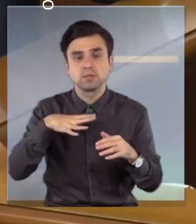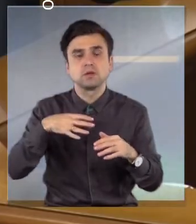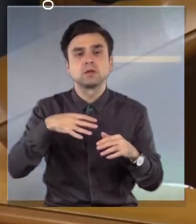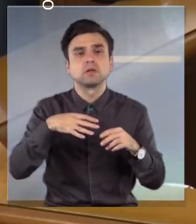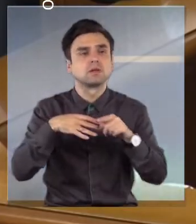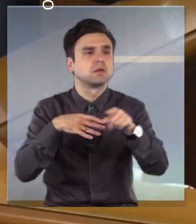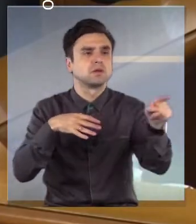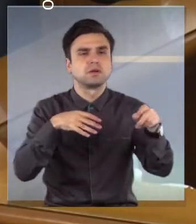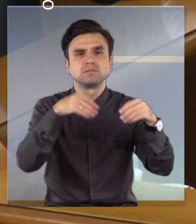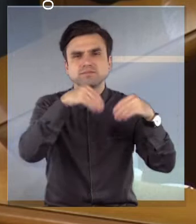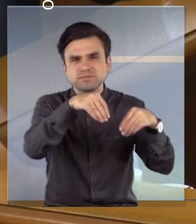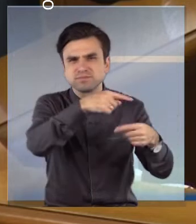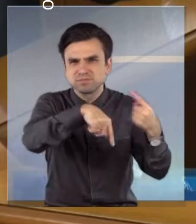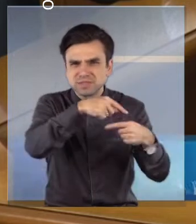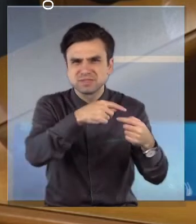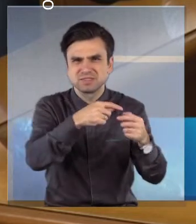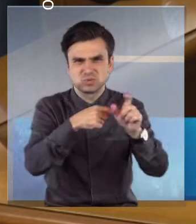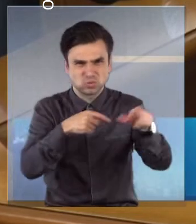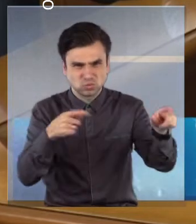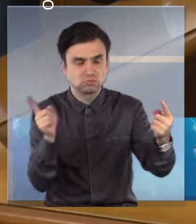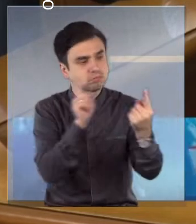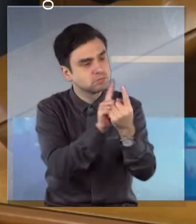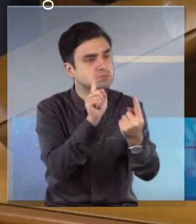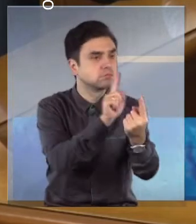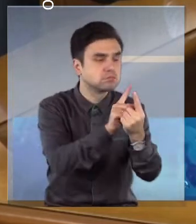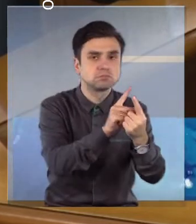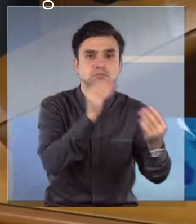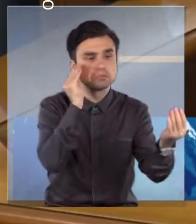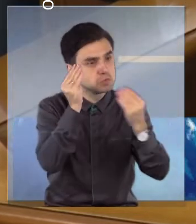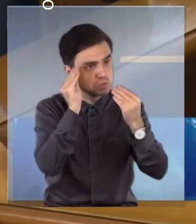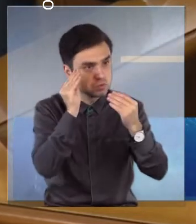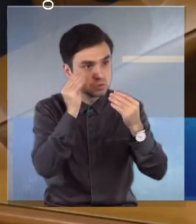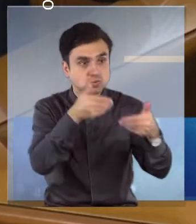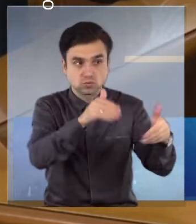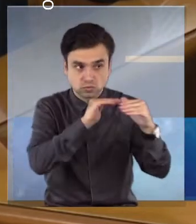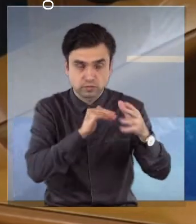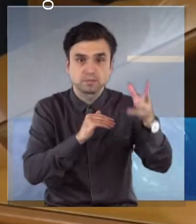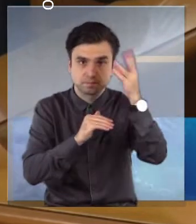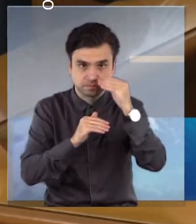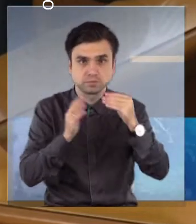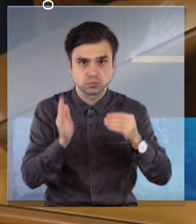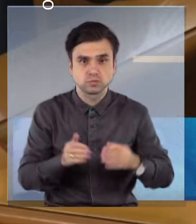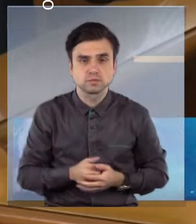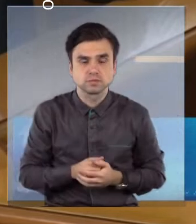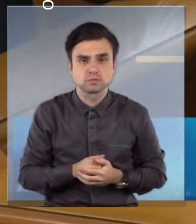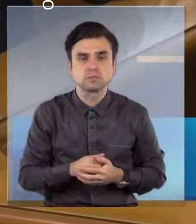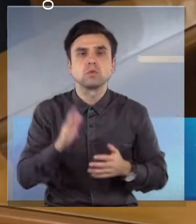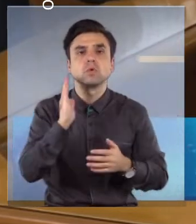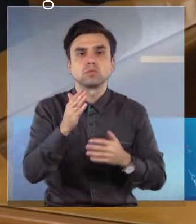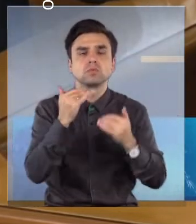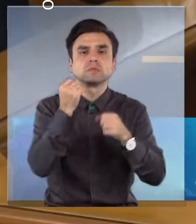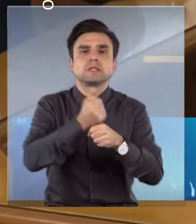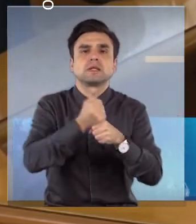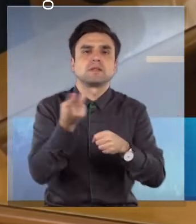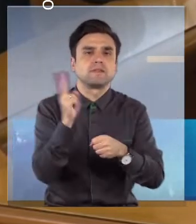Їх пропозиції були враховані. Буде існувати два інструменти. Перший – надати можливість